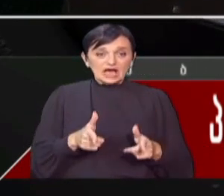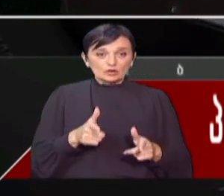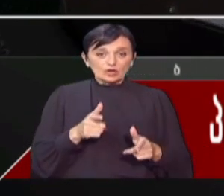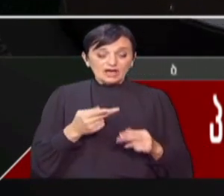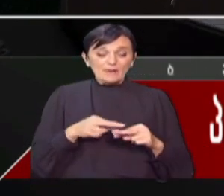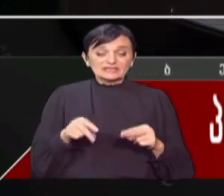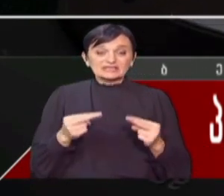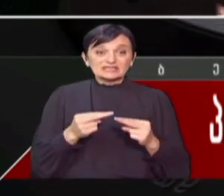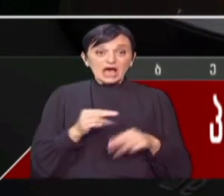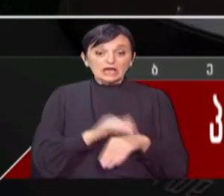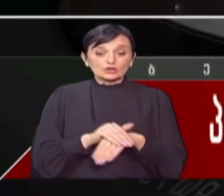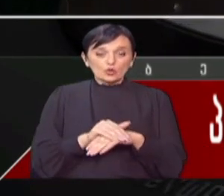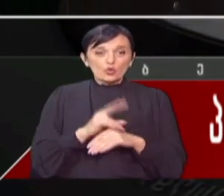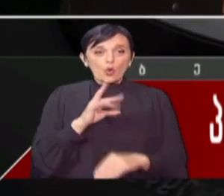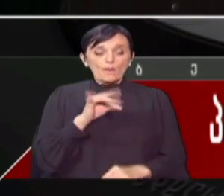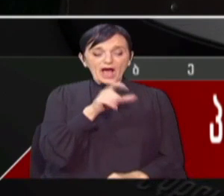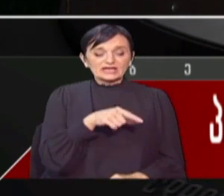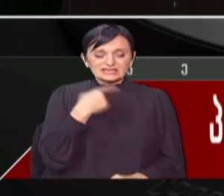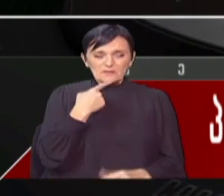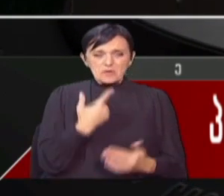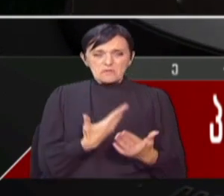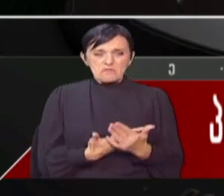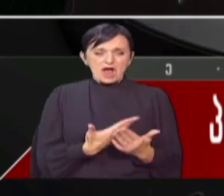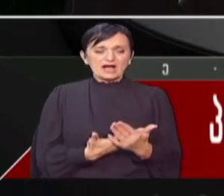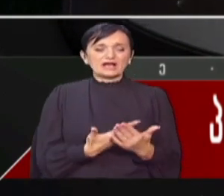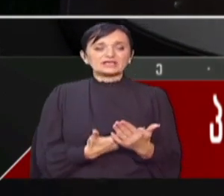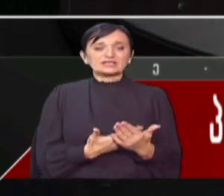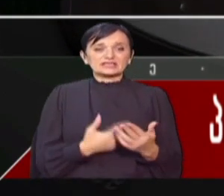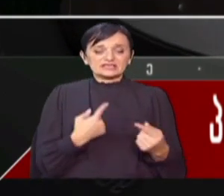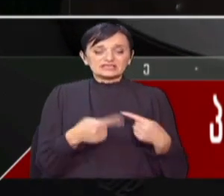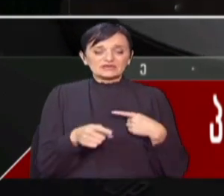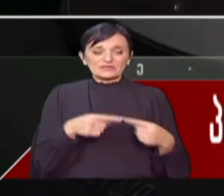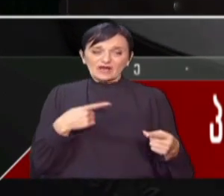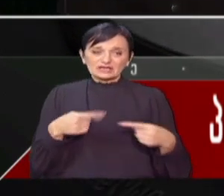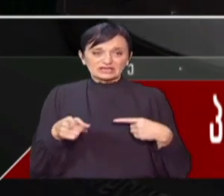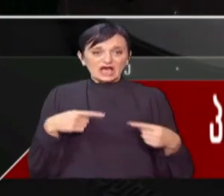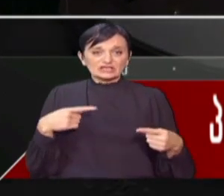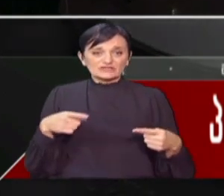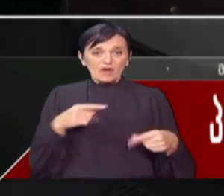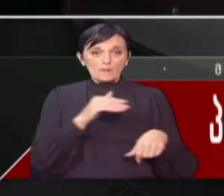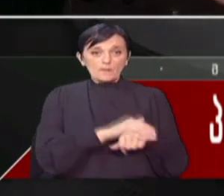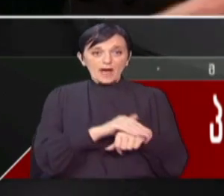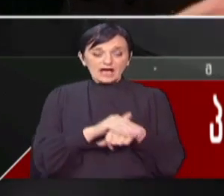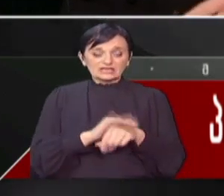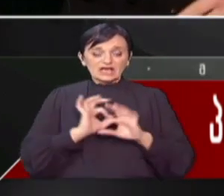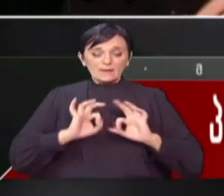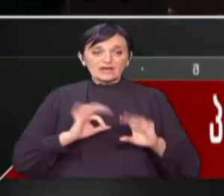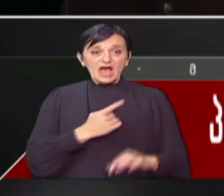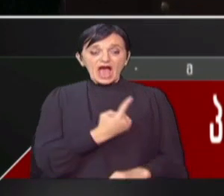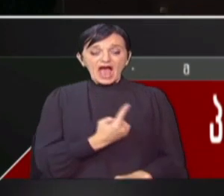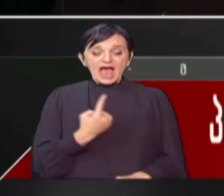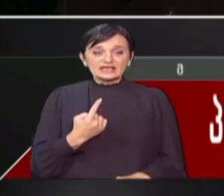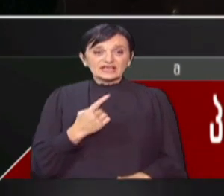კობახიძე ამბობს, მაგალითად სხვადასხვა ტიპის ფაქტები მოყავს, მაგალითად ერთ-ერთი ეს